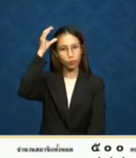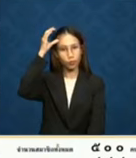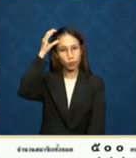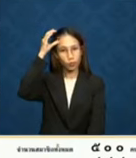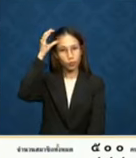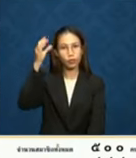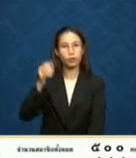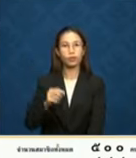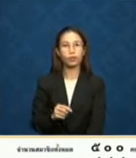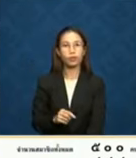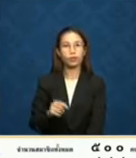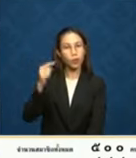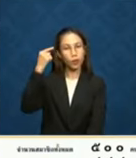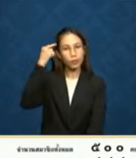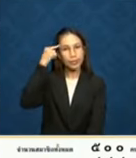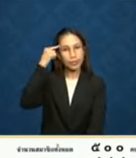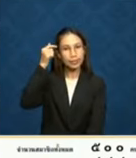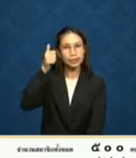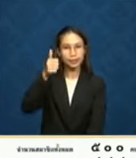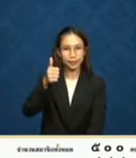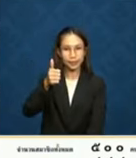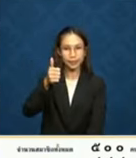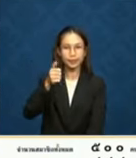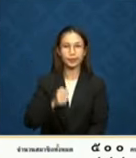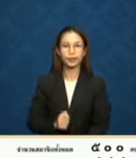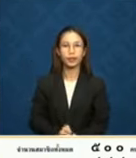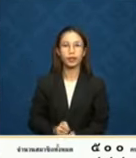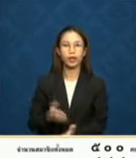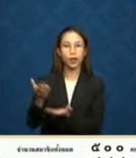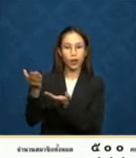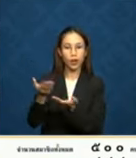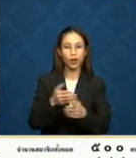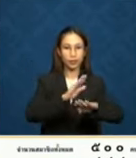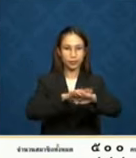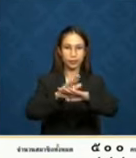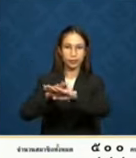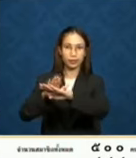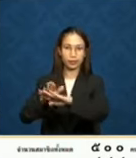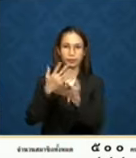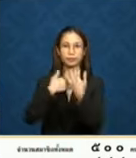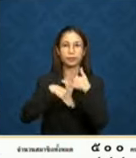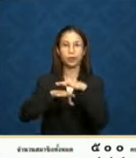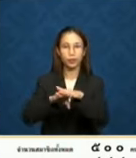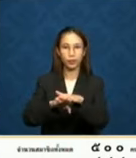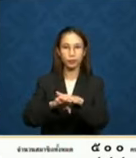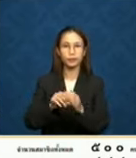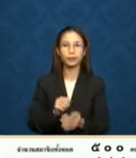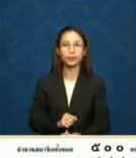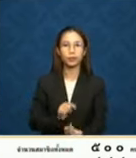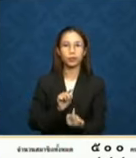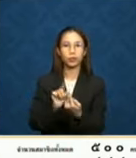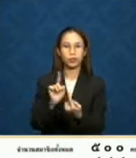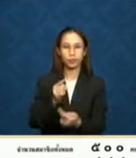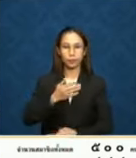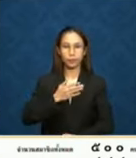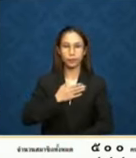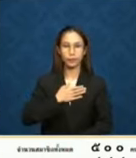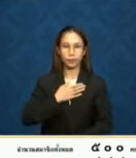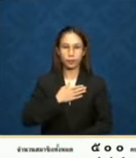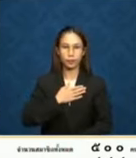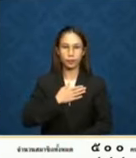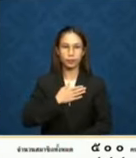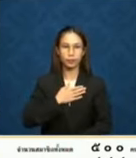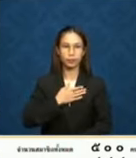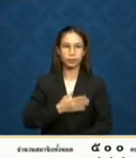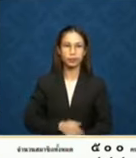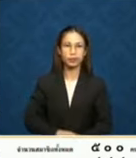พวกทานมีความคิดทดีนะครับก็ขอช่วนนะครับและปล่อยเฉพาะดัวผมเองเม